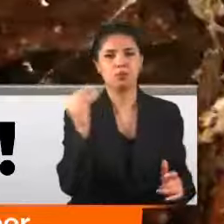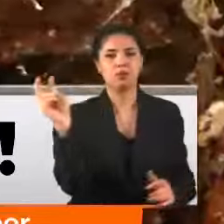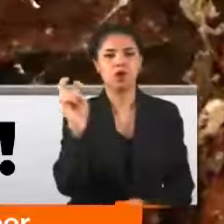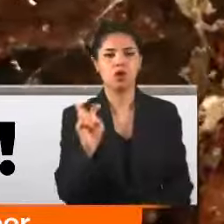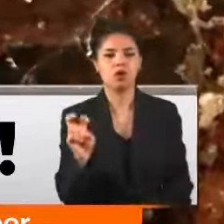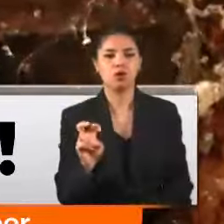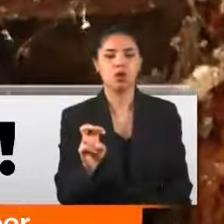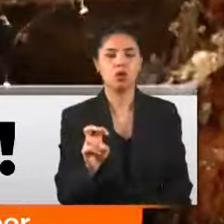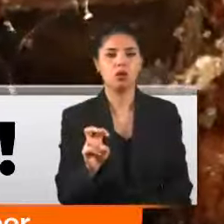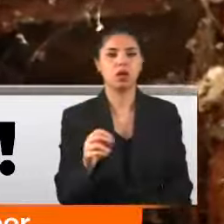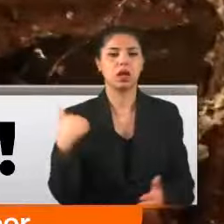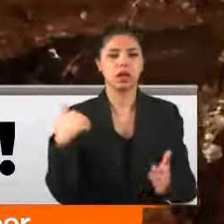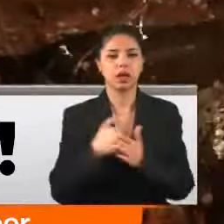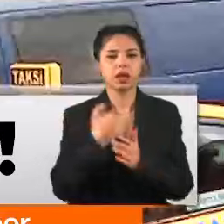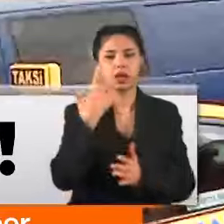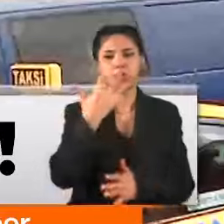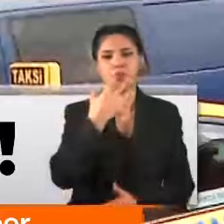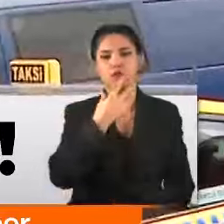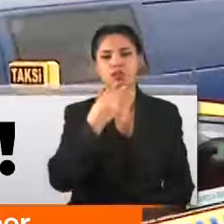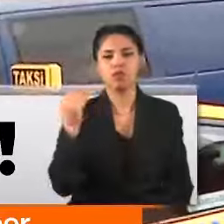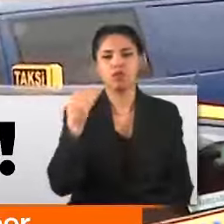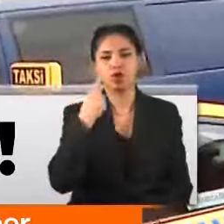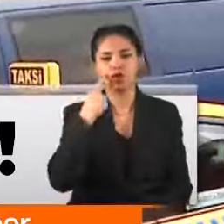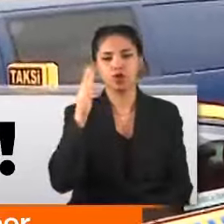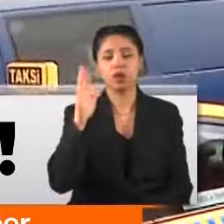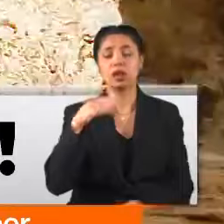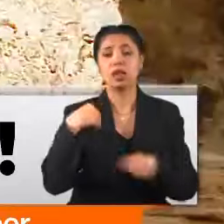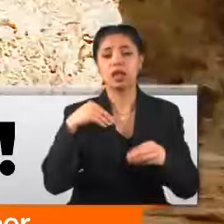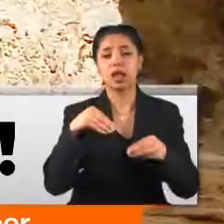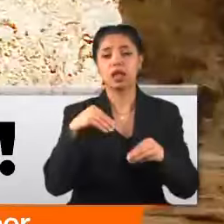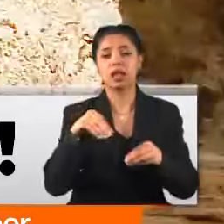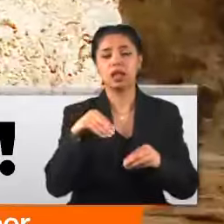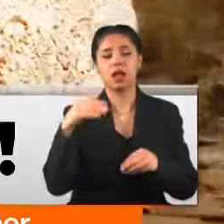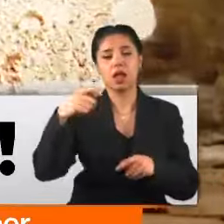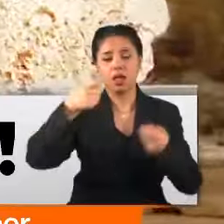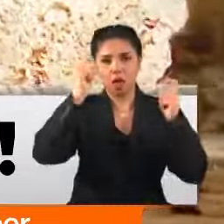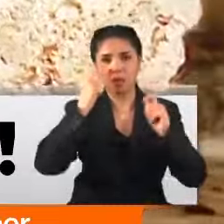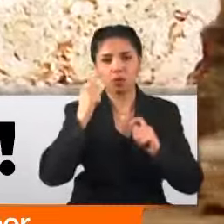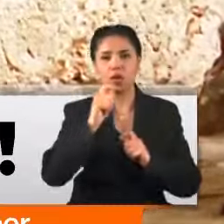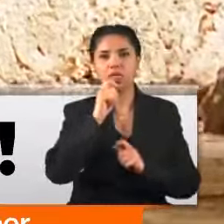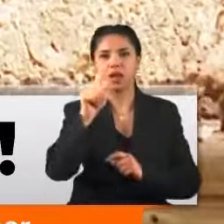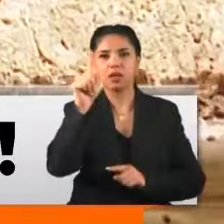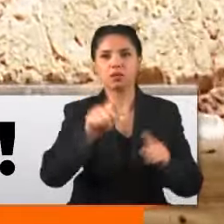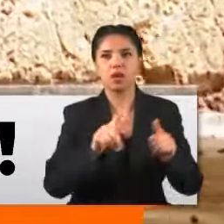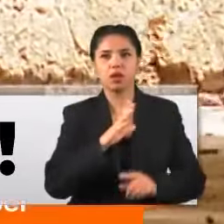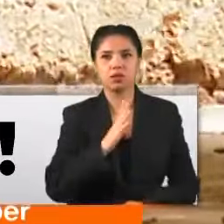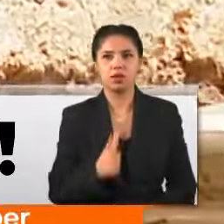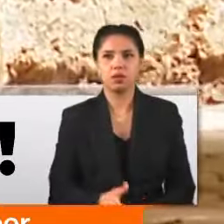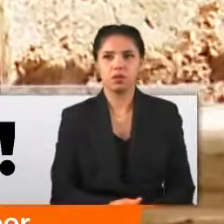yani yaklaşık 65 milyon liraya satılan hamama teklif yapanlar var.